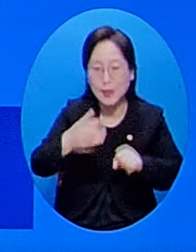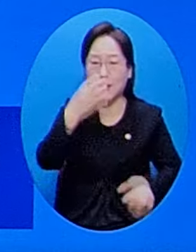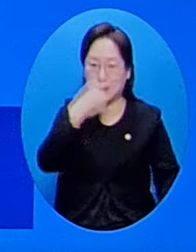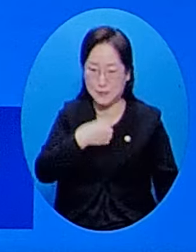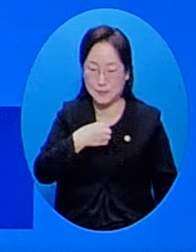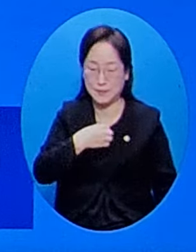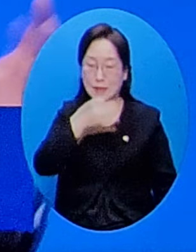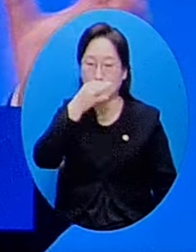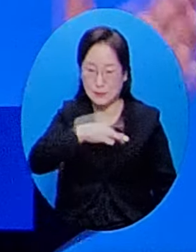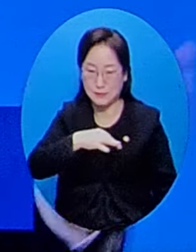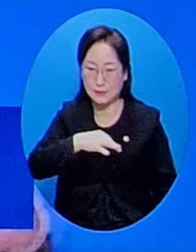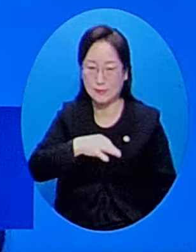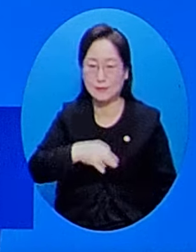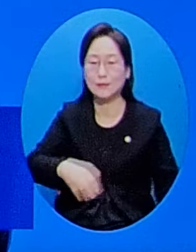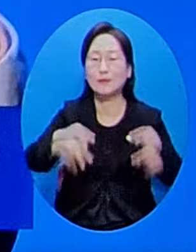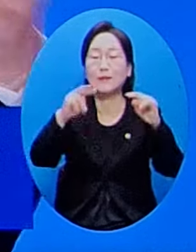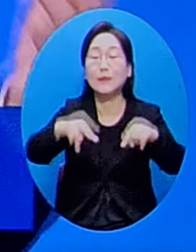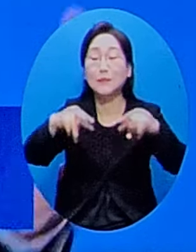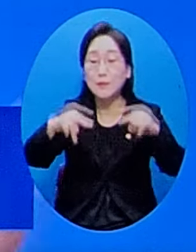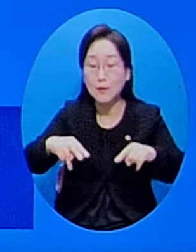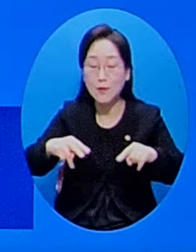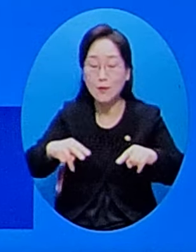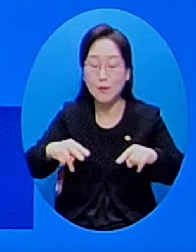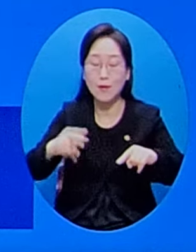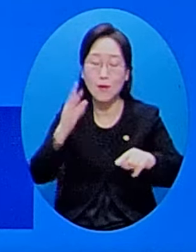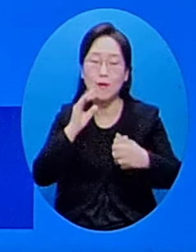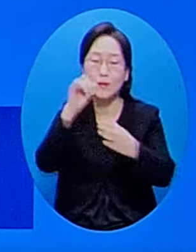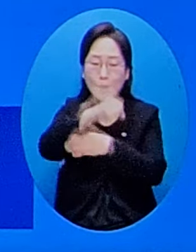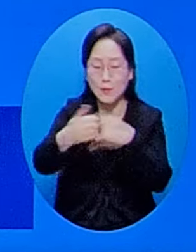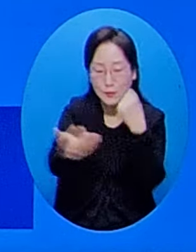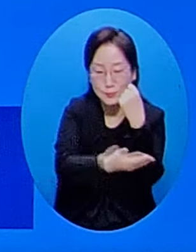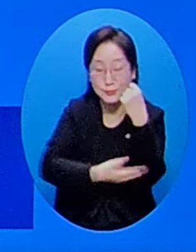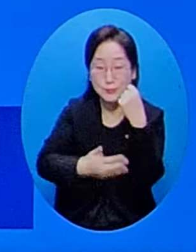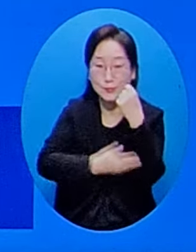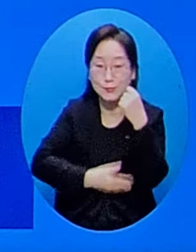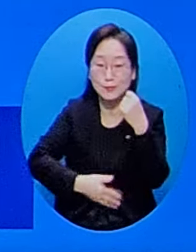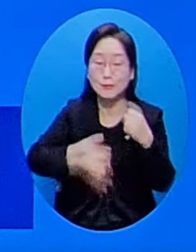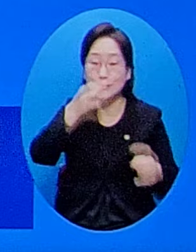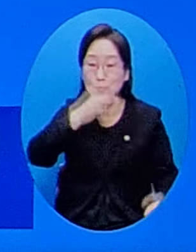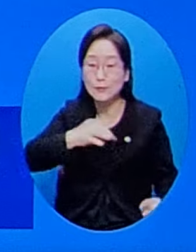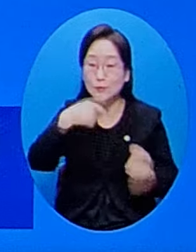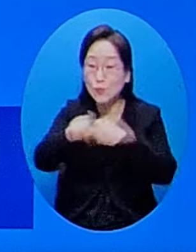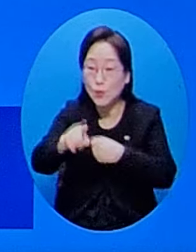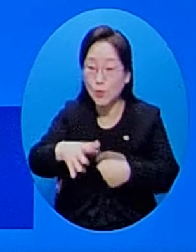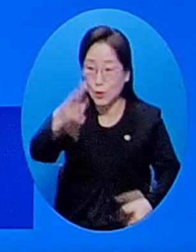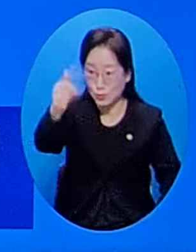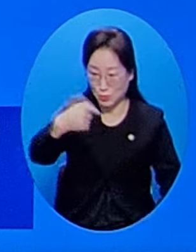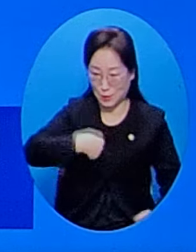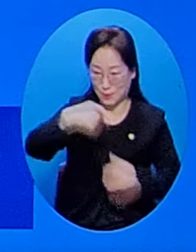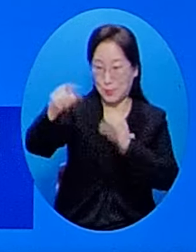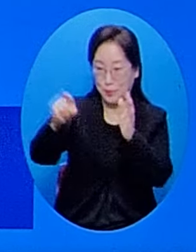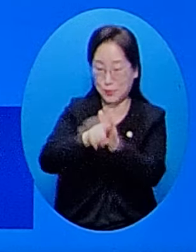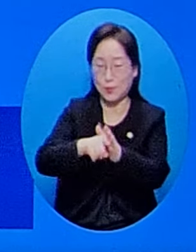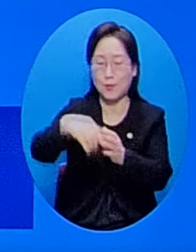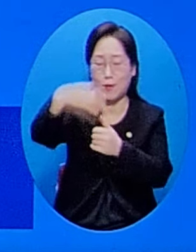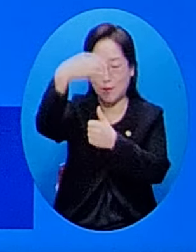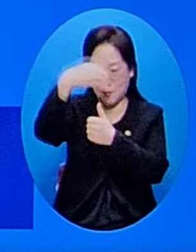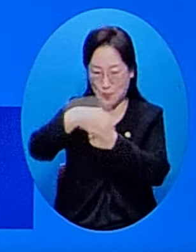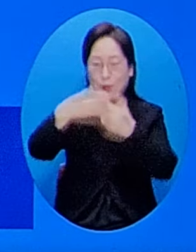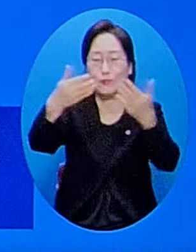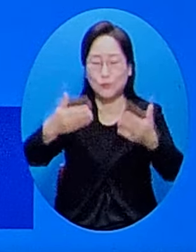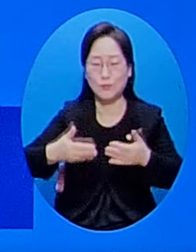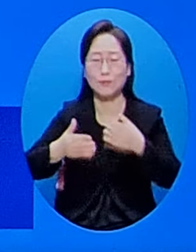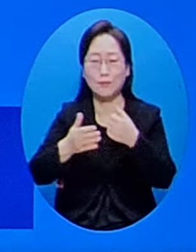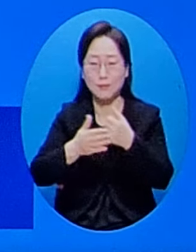내가 이같이 갑절로 열매를 맺게 된 것은, 남길 수 있게 된 것은 주인이 저를 믿고 많은 것을 맡겨주셨기